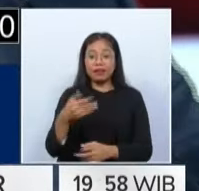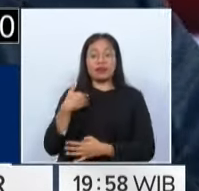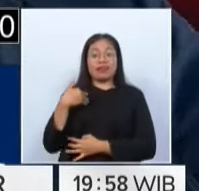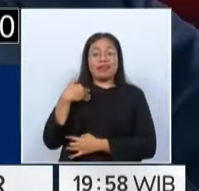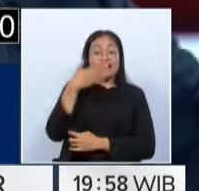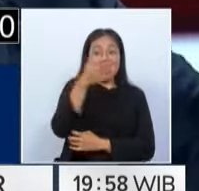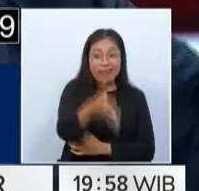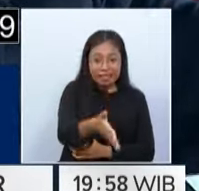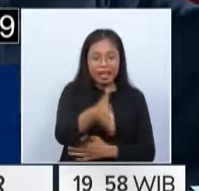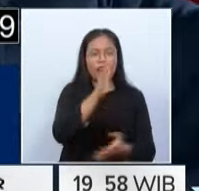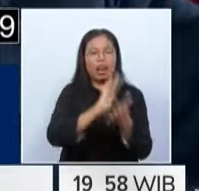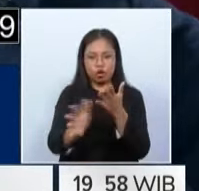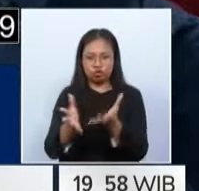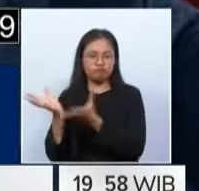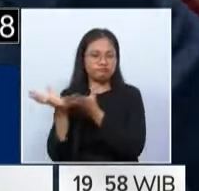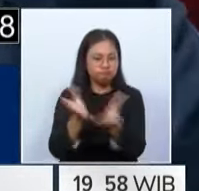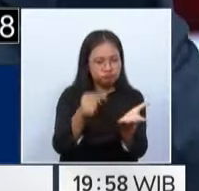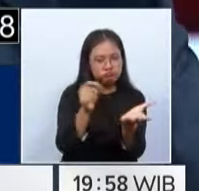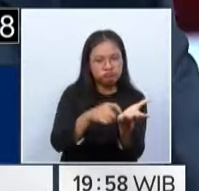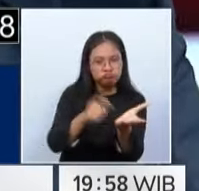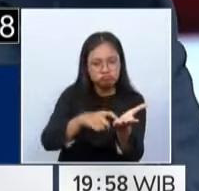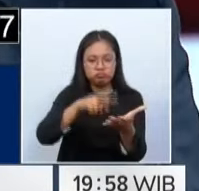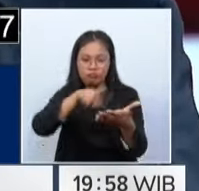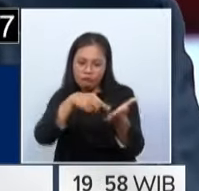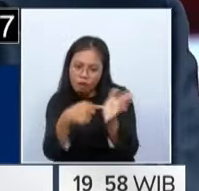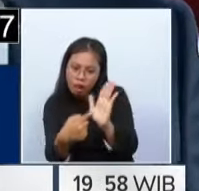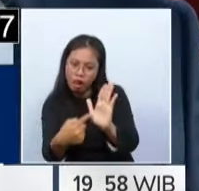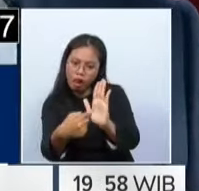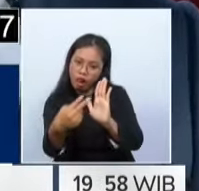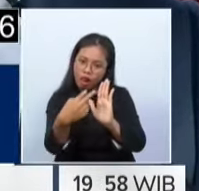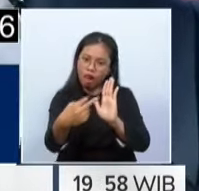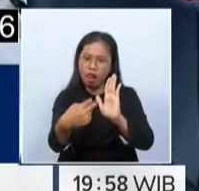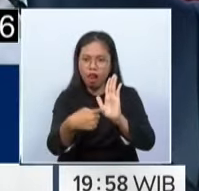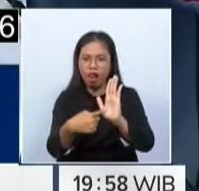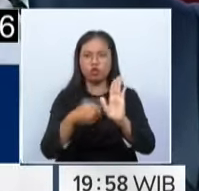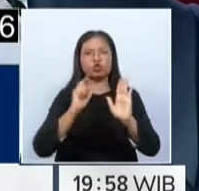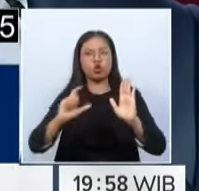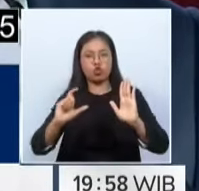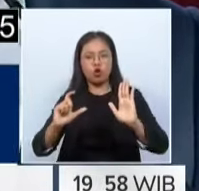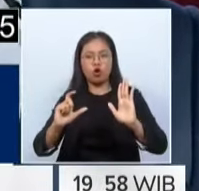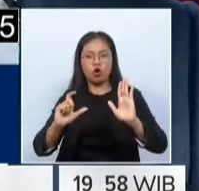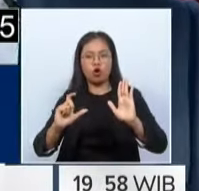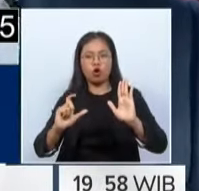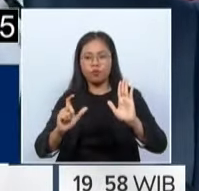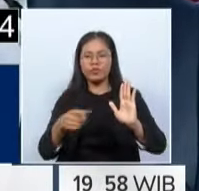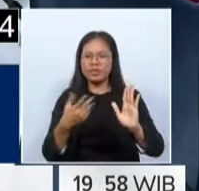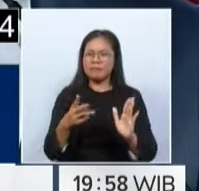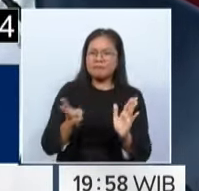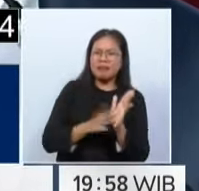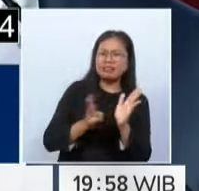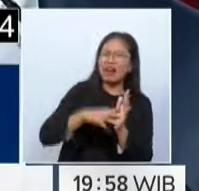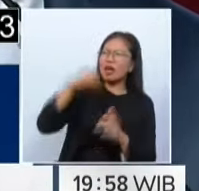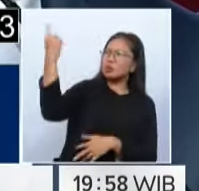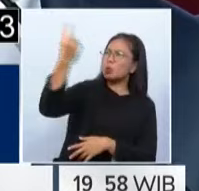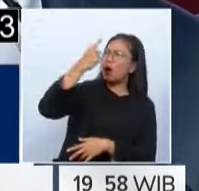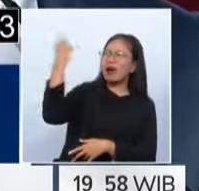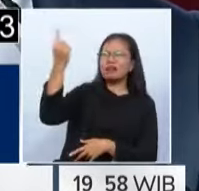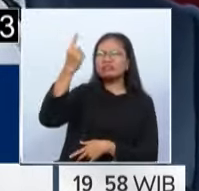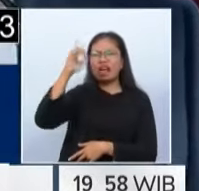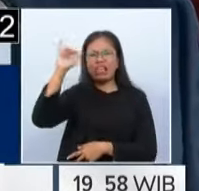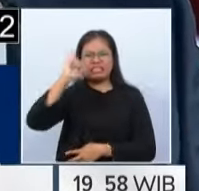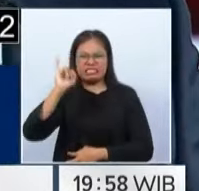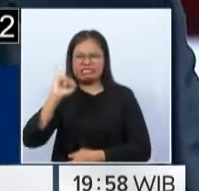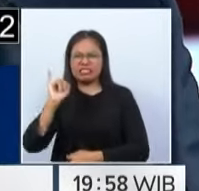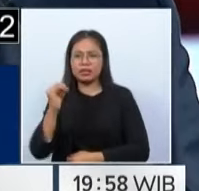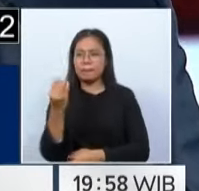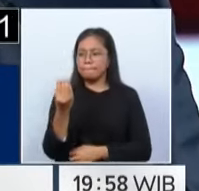membawa ini agenda selatan-selatan apa misalnya kita berhadapan dengan climate Crisis yang biaya untuk menghadapi